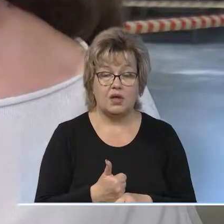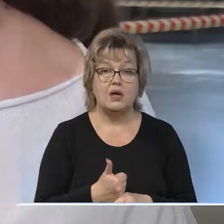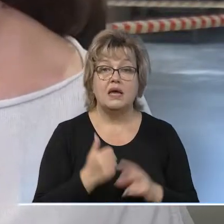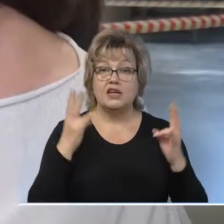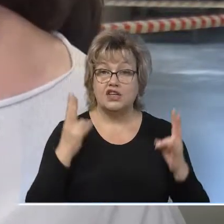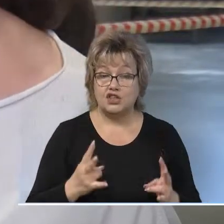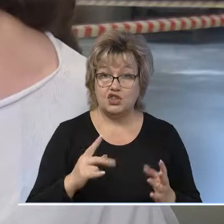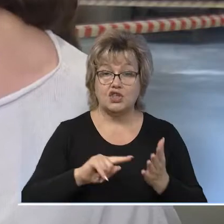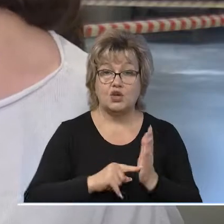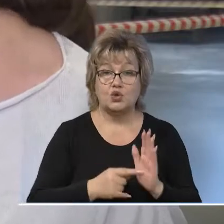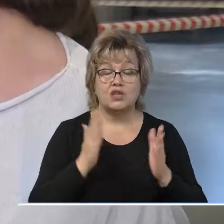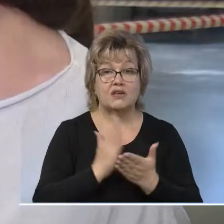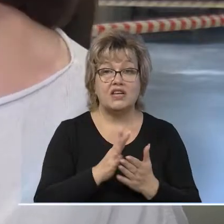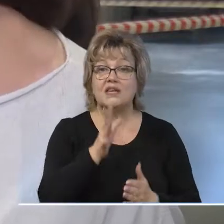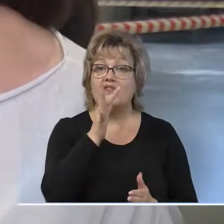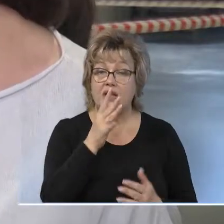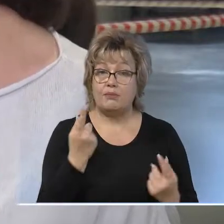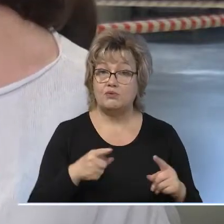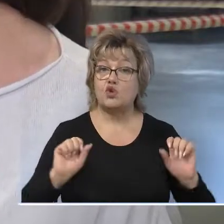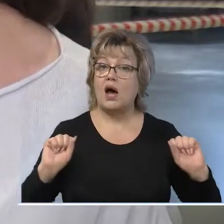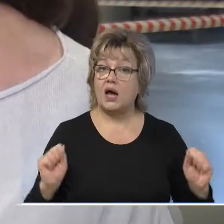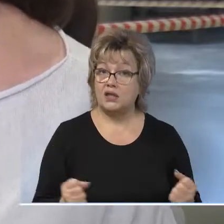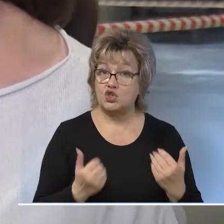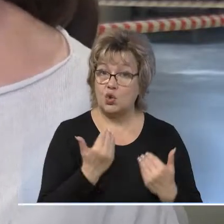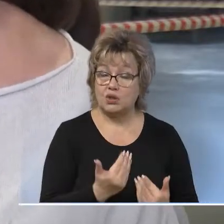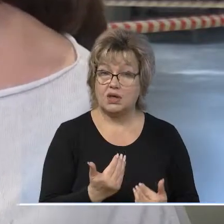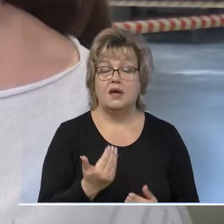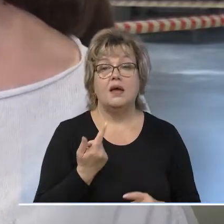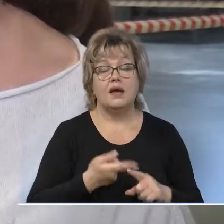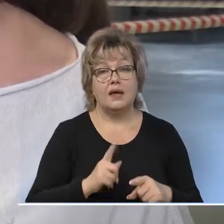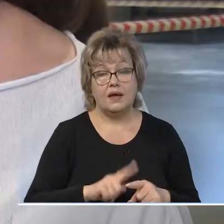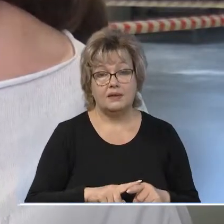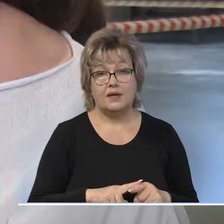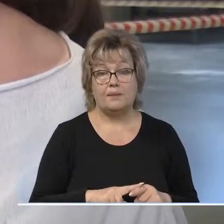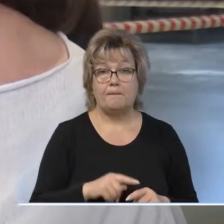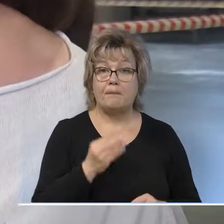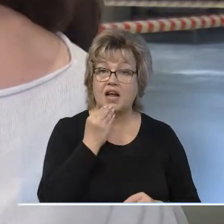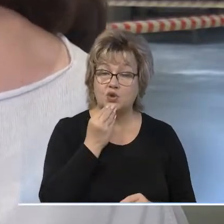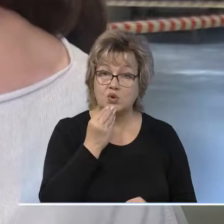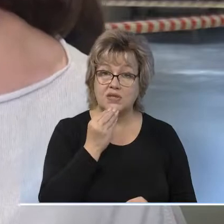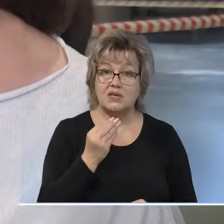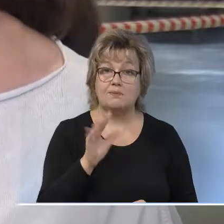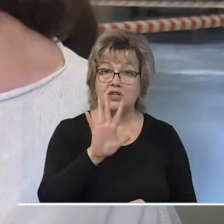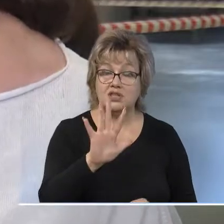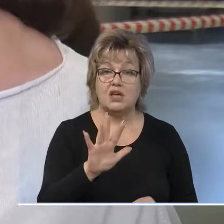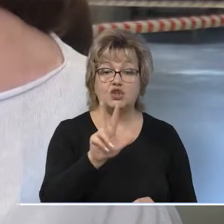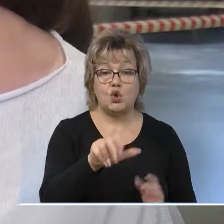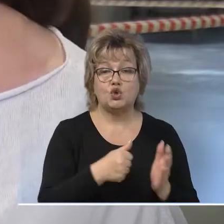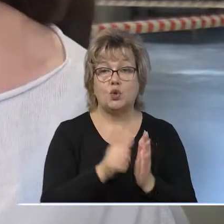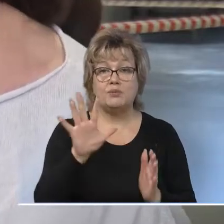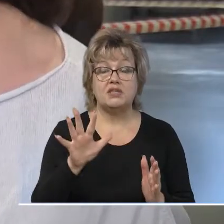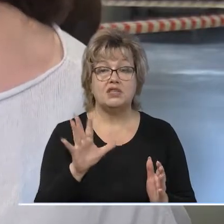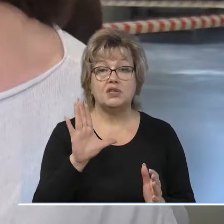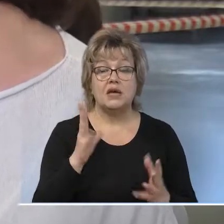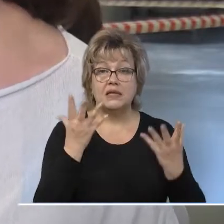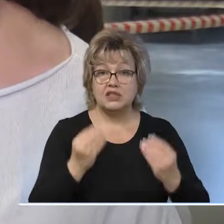основной критической точкой производства является время, поскольку это охлажденка. Это продукция с 3 до 5 дней